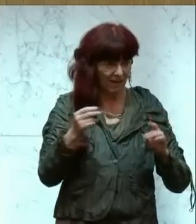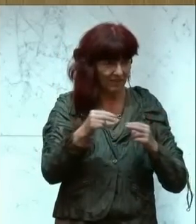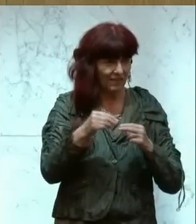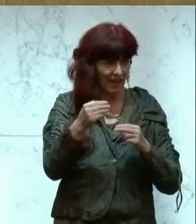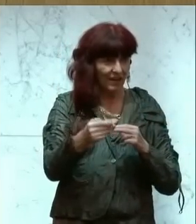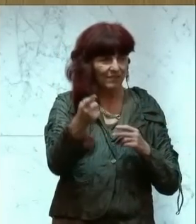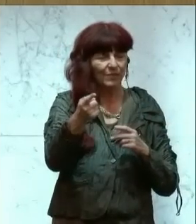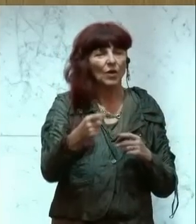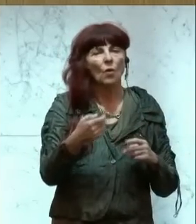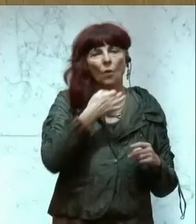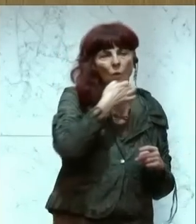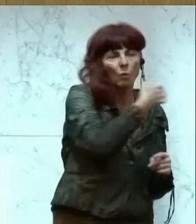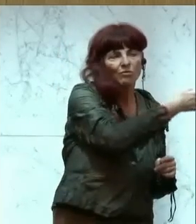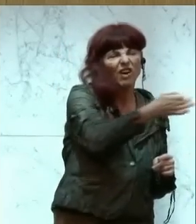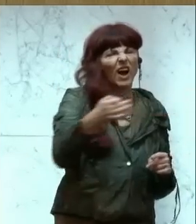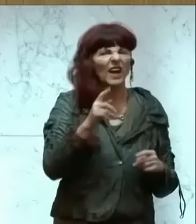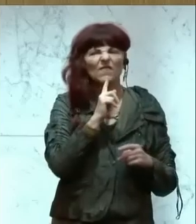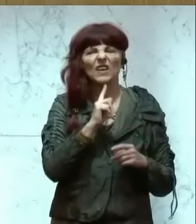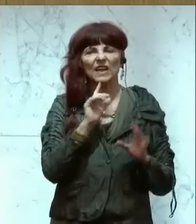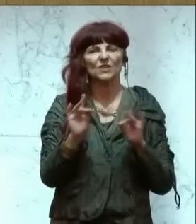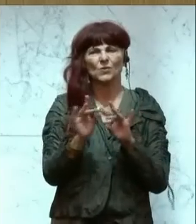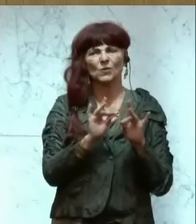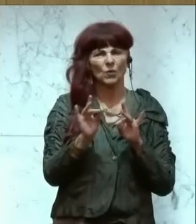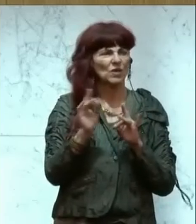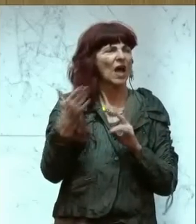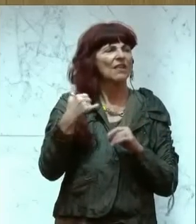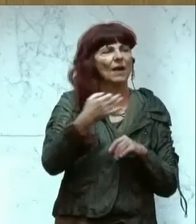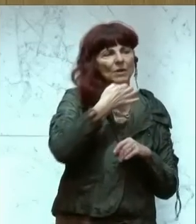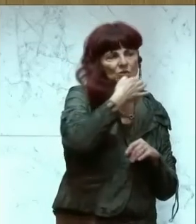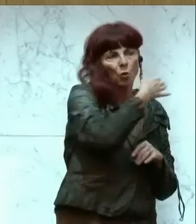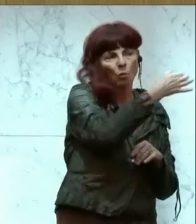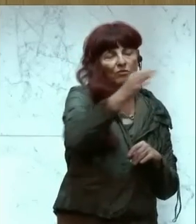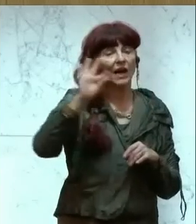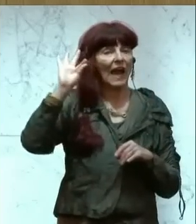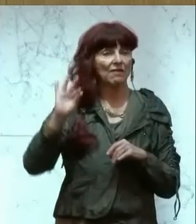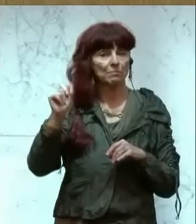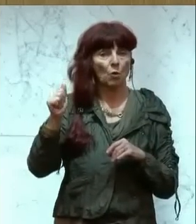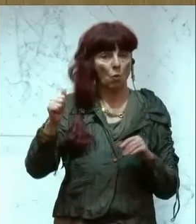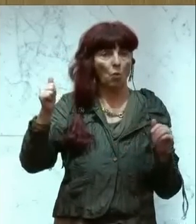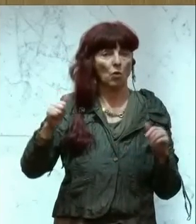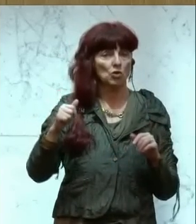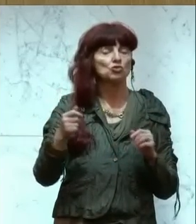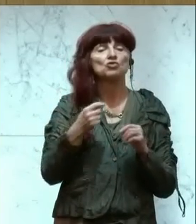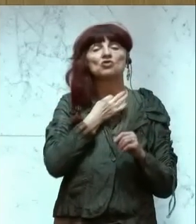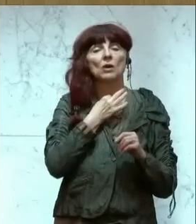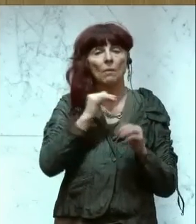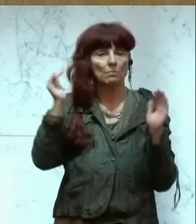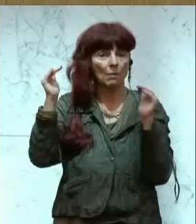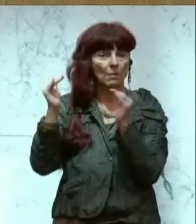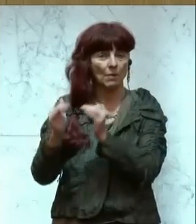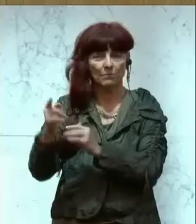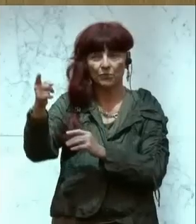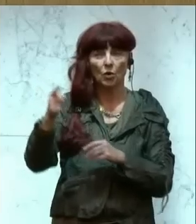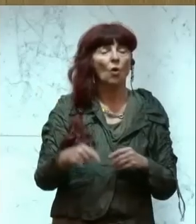wissen Sie, mit der Umfrage hat das wenig zu tun gehabt. Wir sind damals in den Umfragen runtergegangen, nur zu Ihrer Information. Es war ja der Sebastian Kurz bei Ihnen, der ist auf